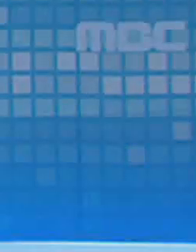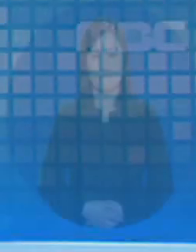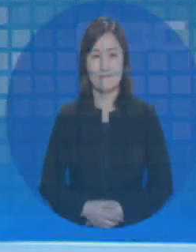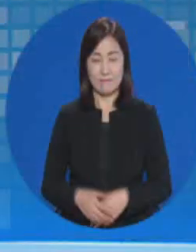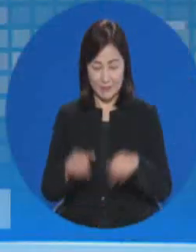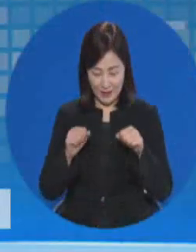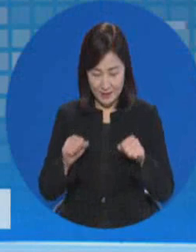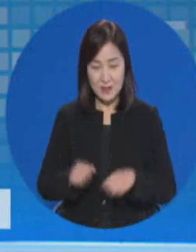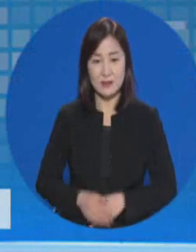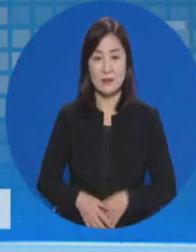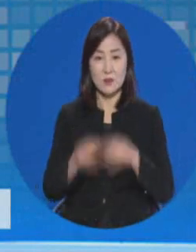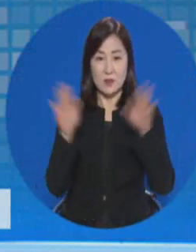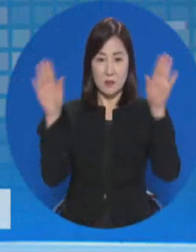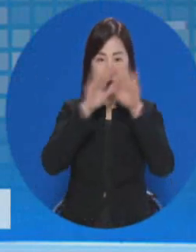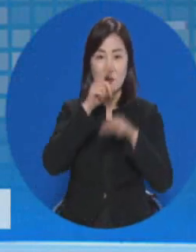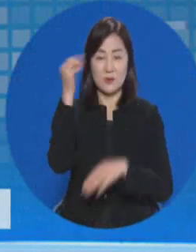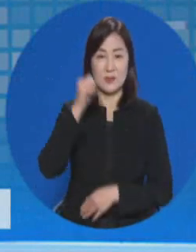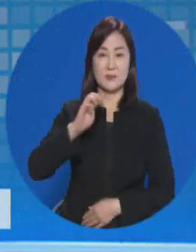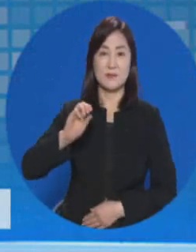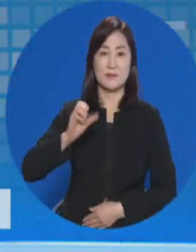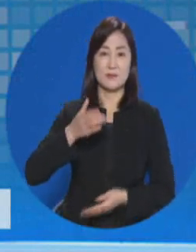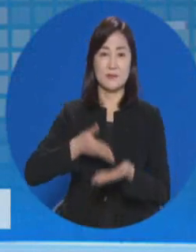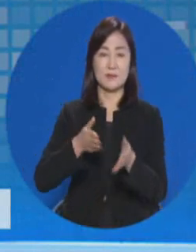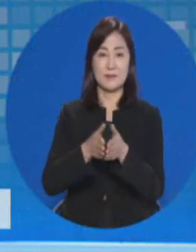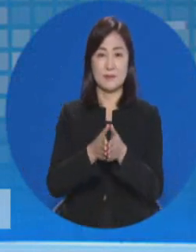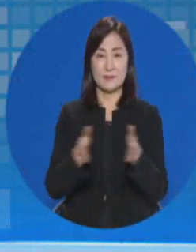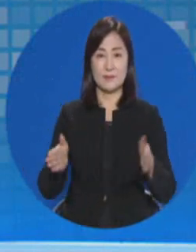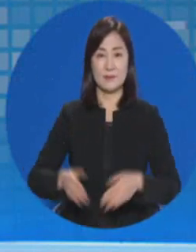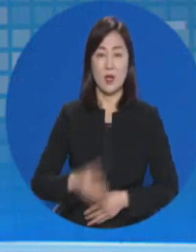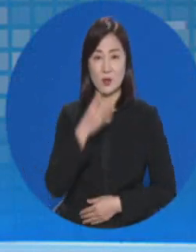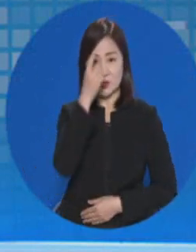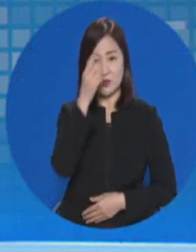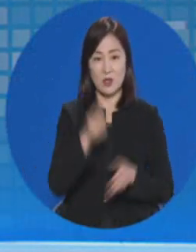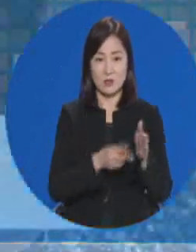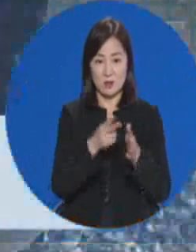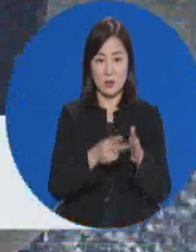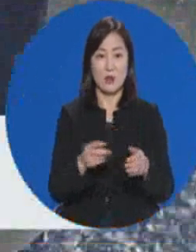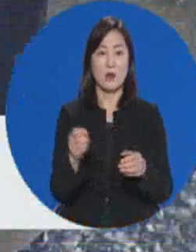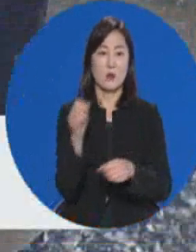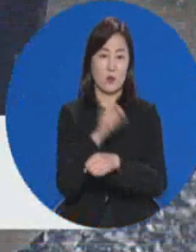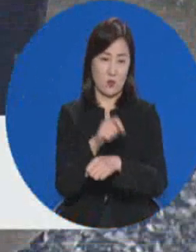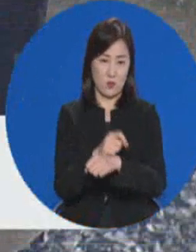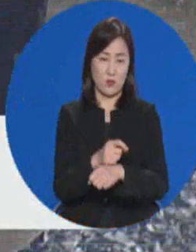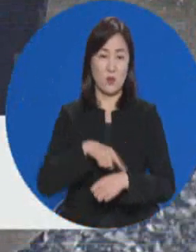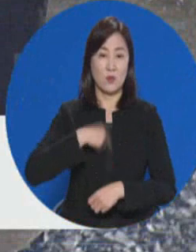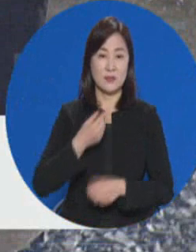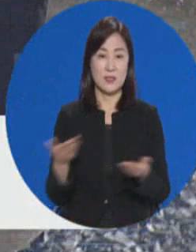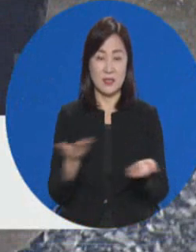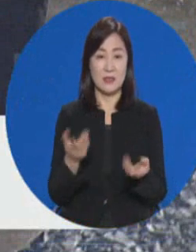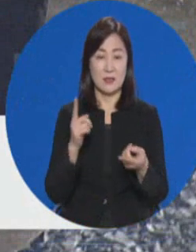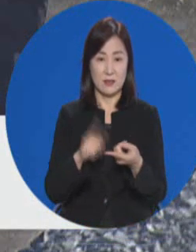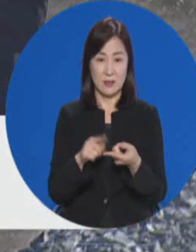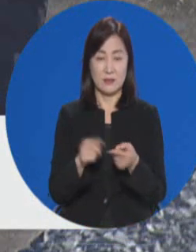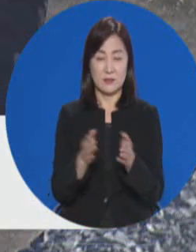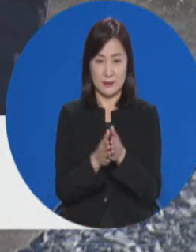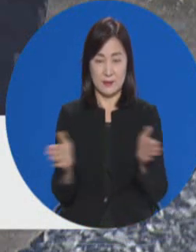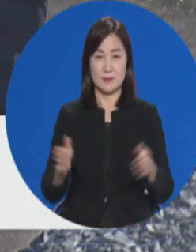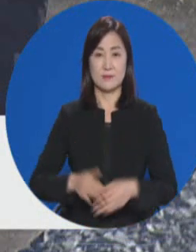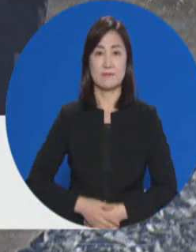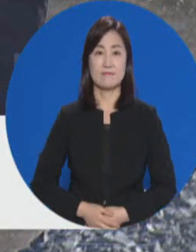여러분 안녕하십니까. 금요일 밤 여수 MBC 뉴스데스크. 순천역 철도 공무원의 위험한 단독근무 고발 사건 뉴스로